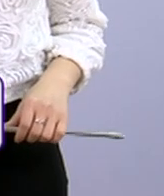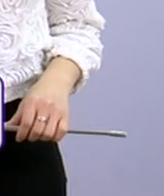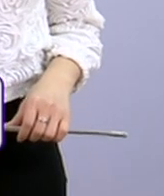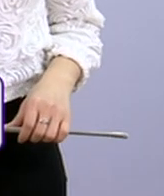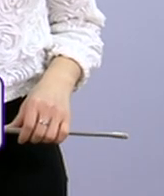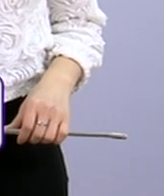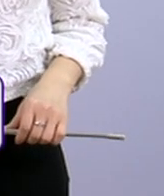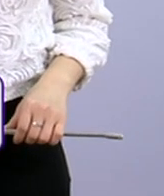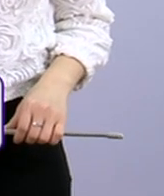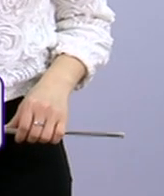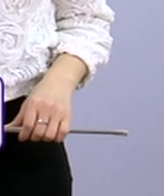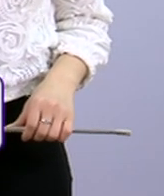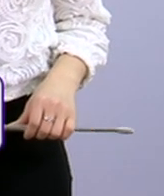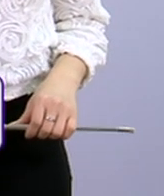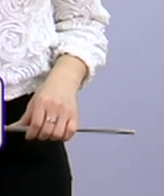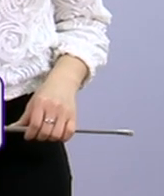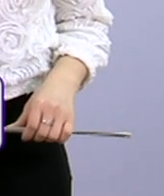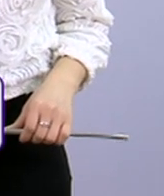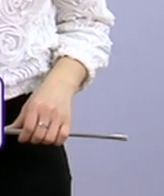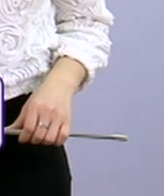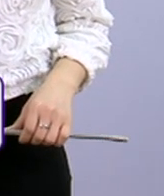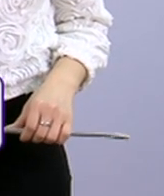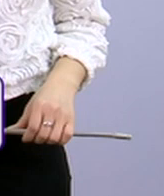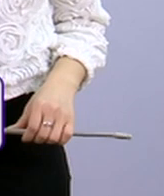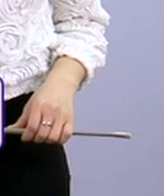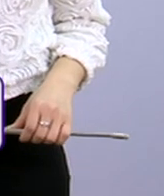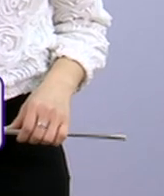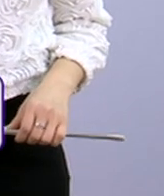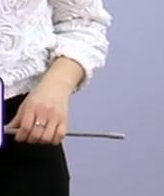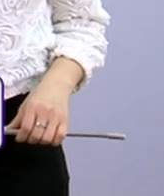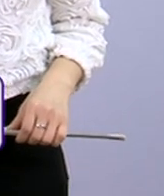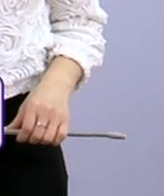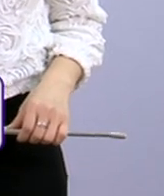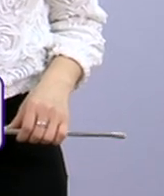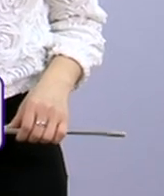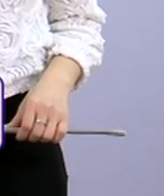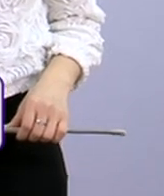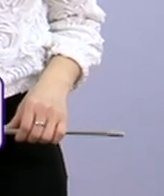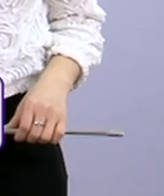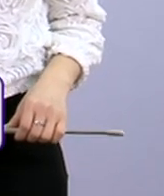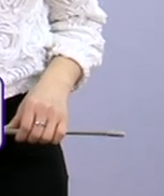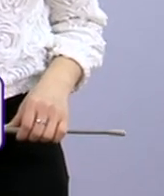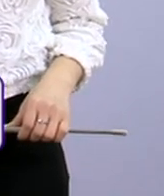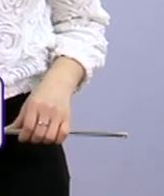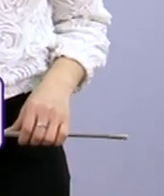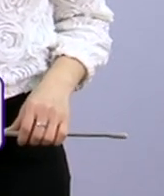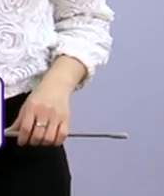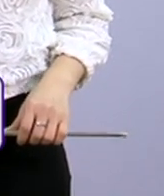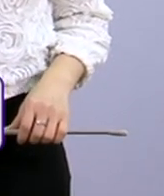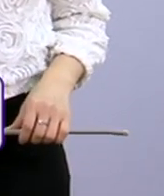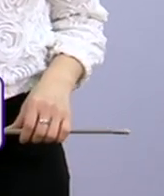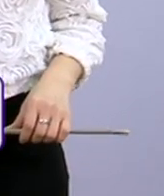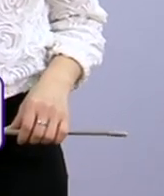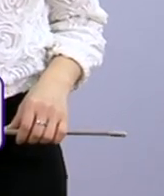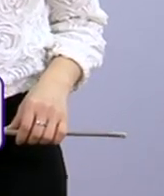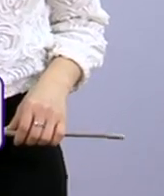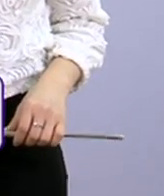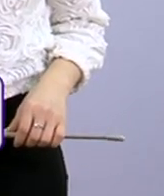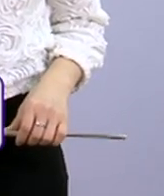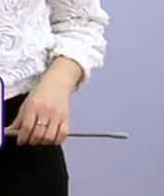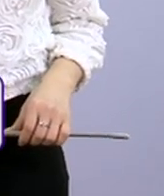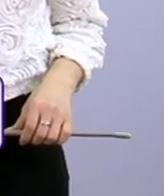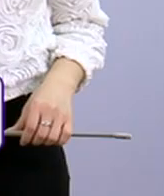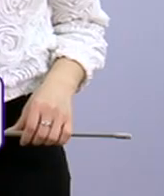Dear children, look at the screen, please. There are some sentences. Your task is to read carefully and match. Мұқият оқып,